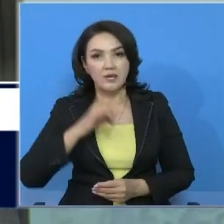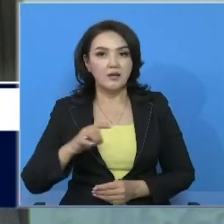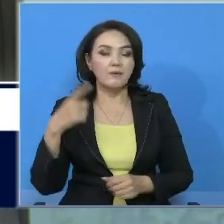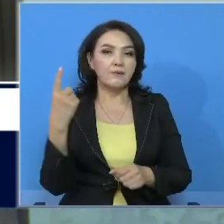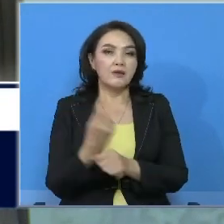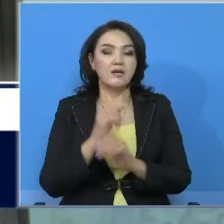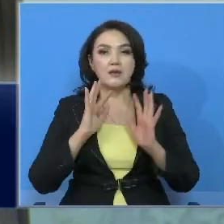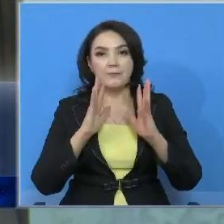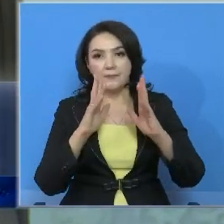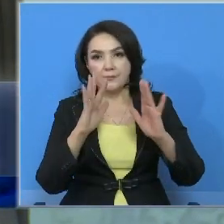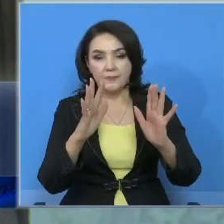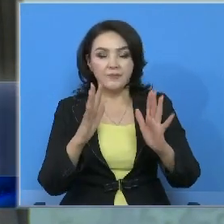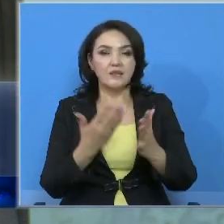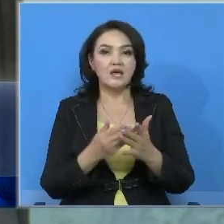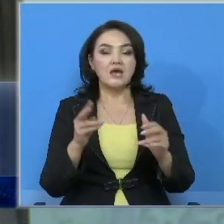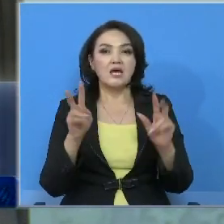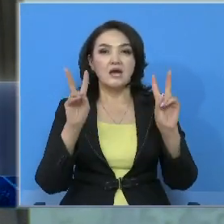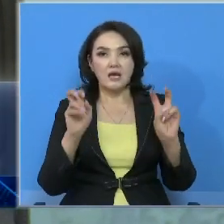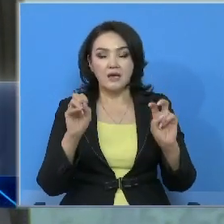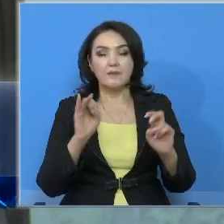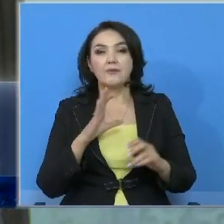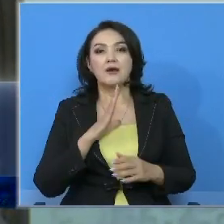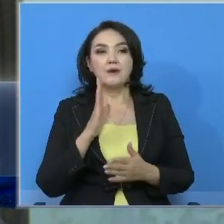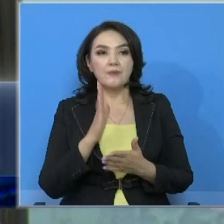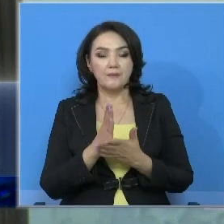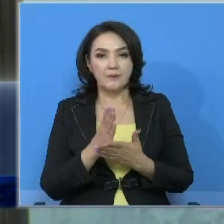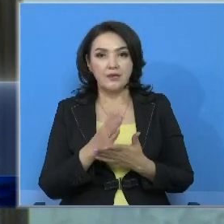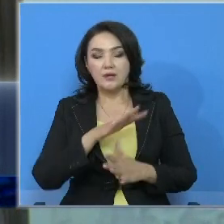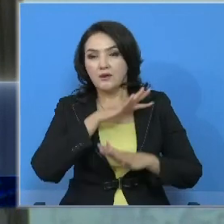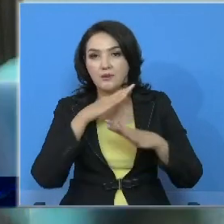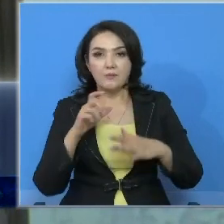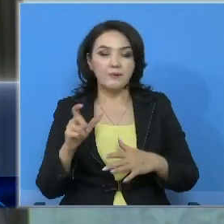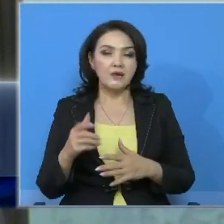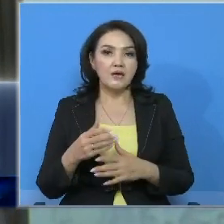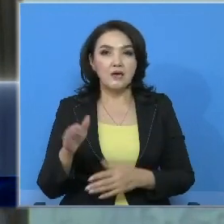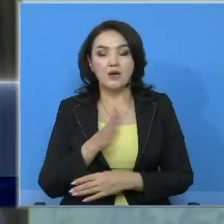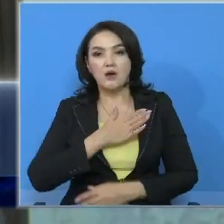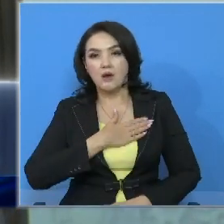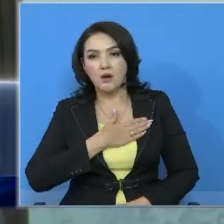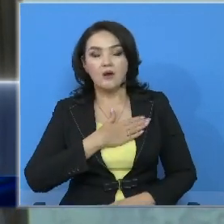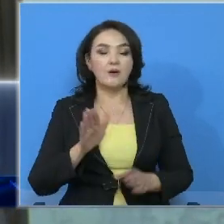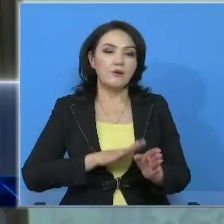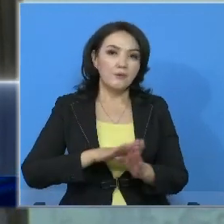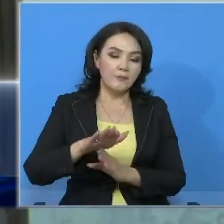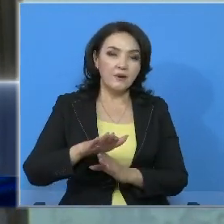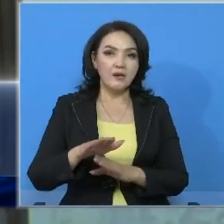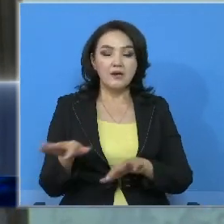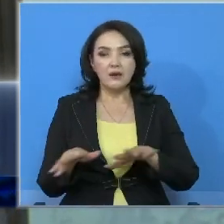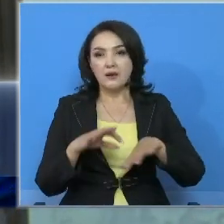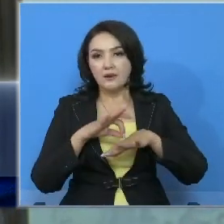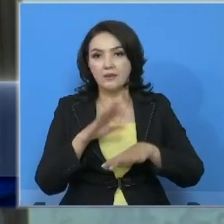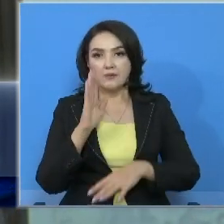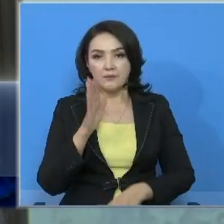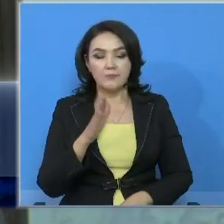Тұңғыш Президенті паркінде атындағы орталық саябағында көпшілікпен әнұранды орындау салтанаты өтетін